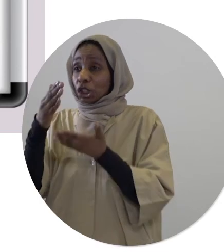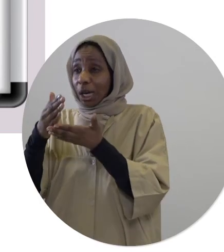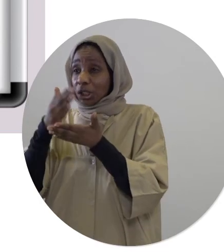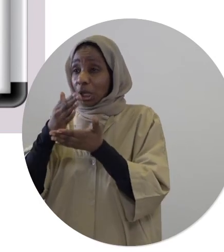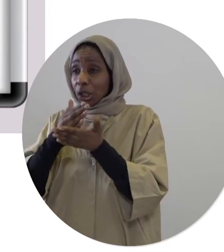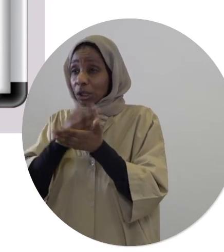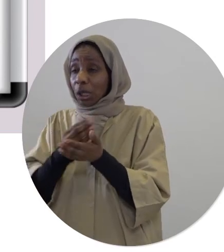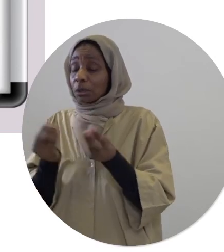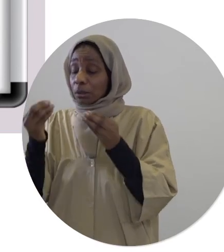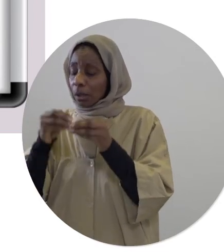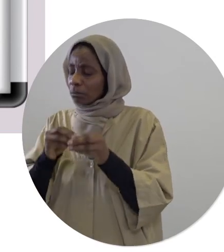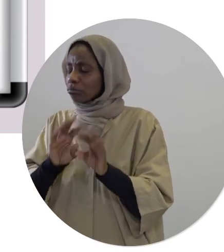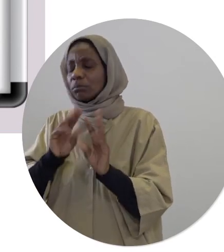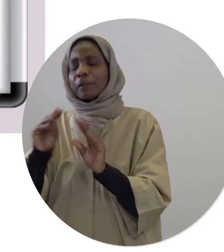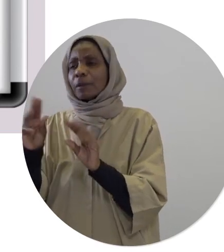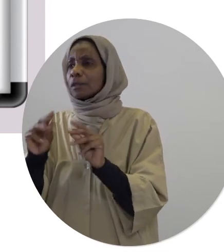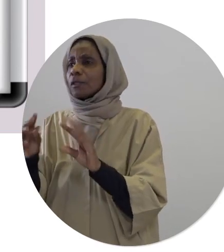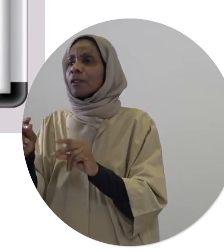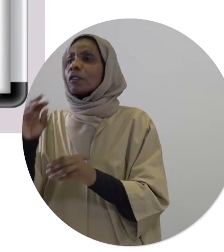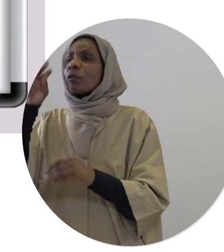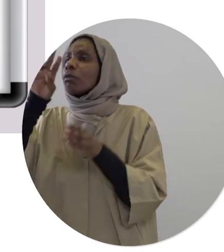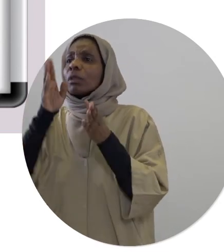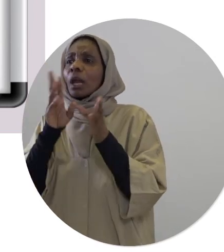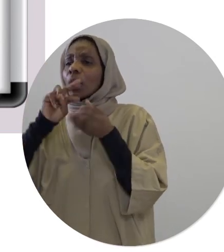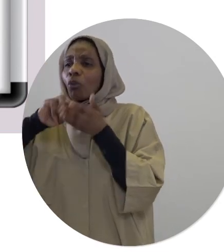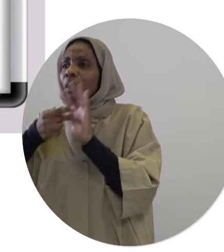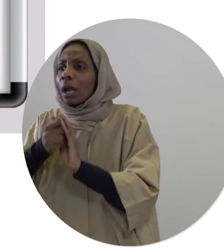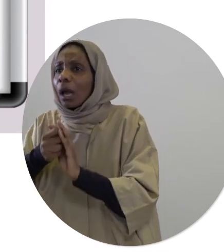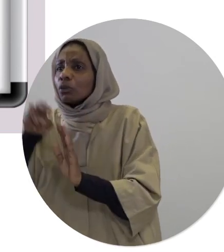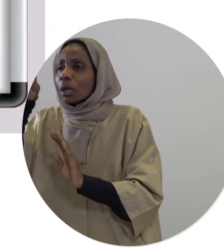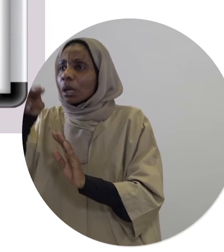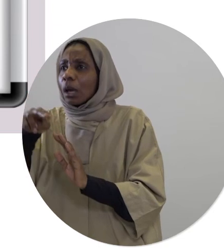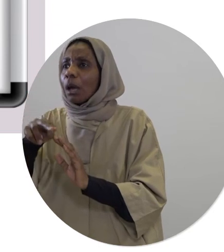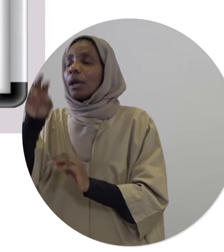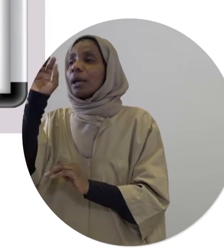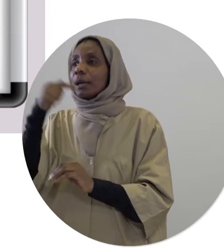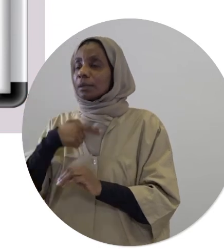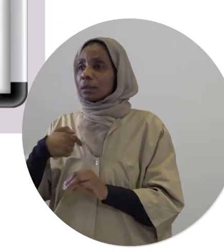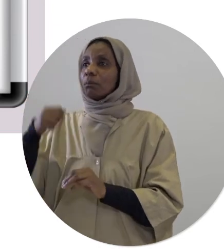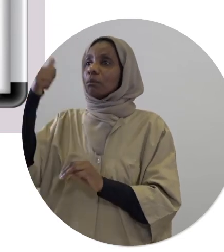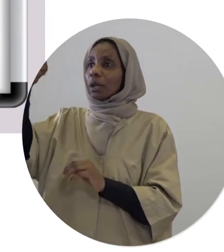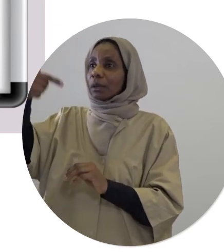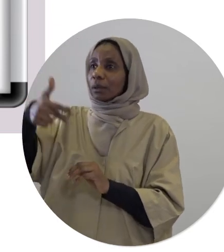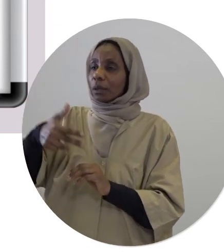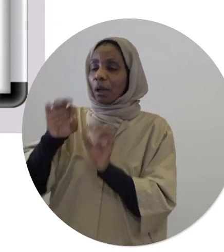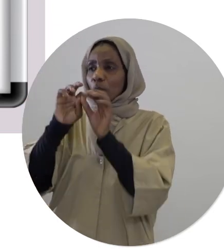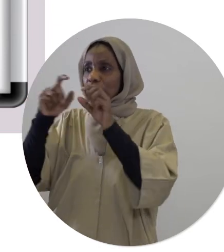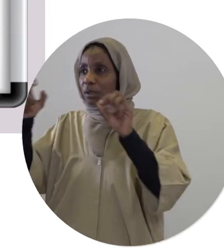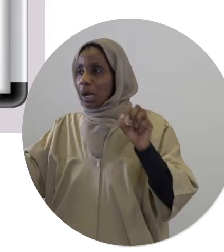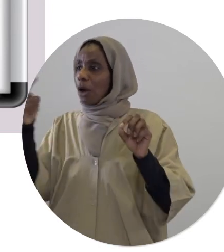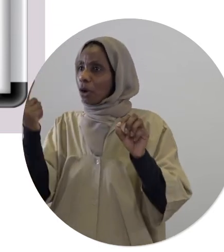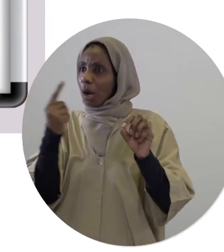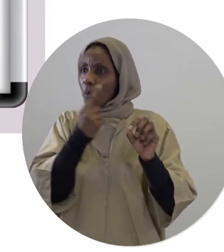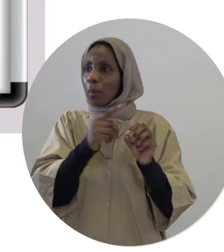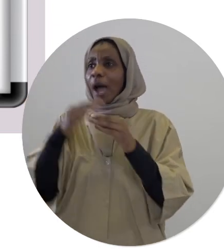أخرى يتم اتباع نفس أسس التسمية التي سبق دراستها في الفصل السابق، علما بأن الأولوية